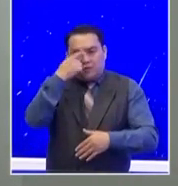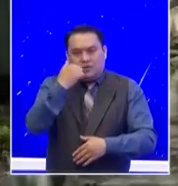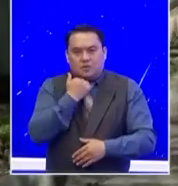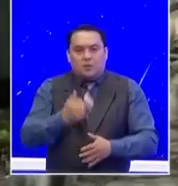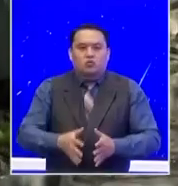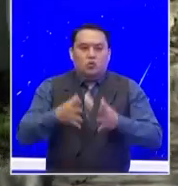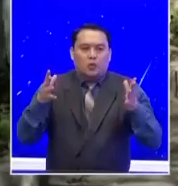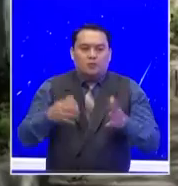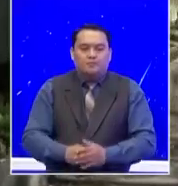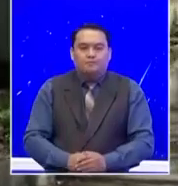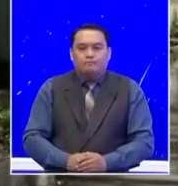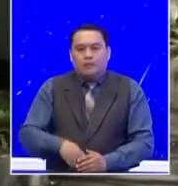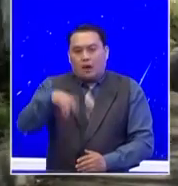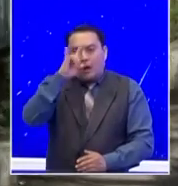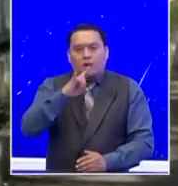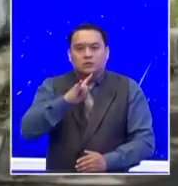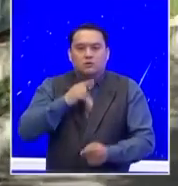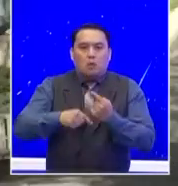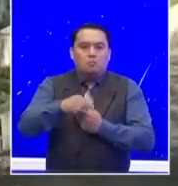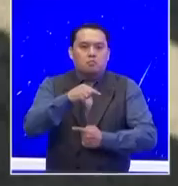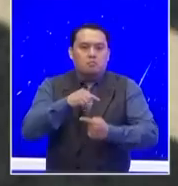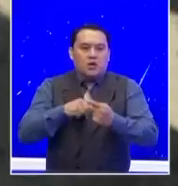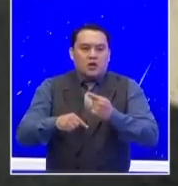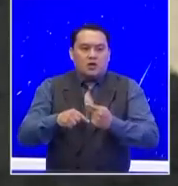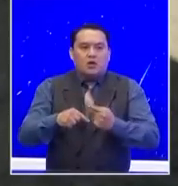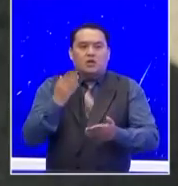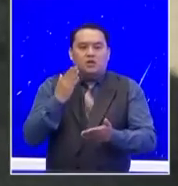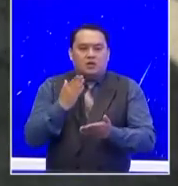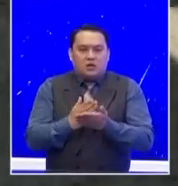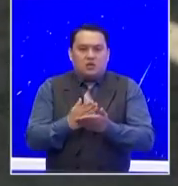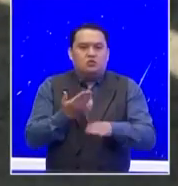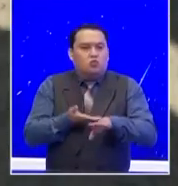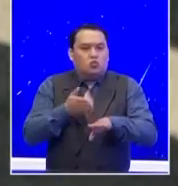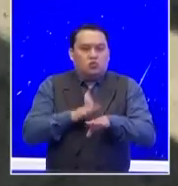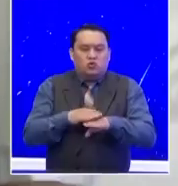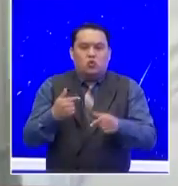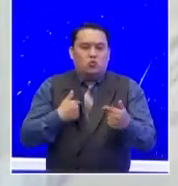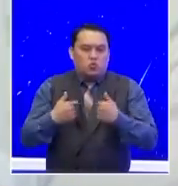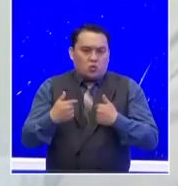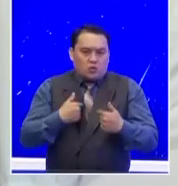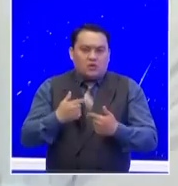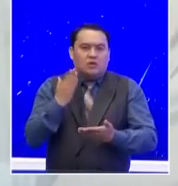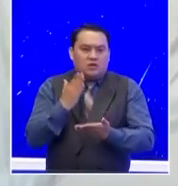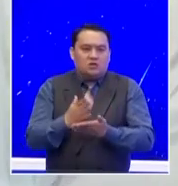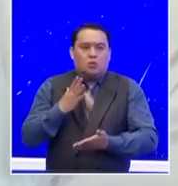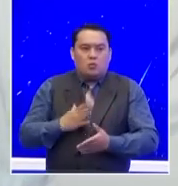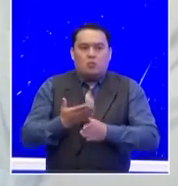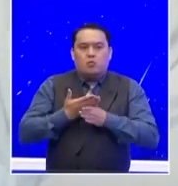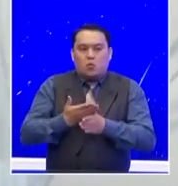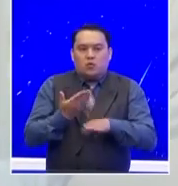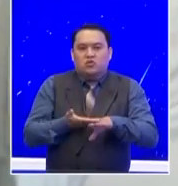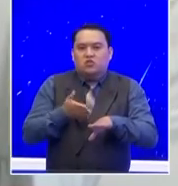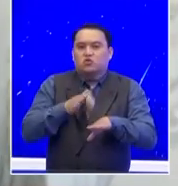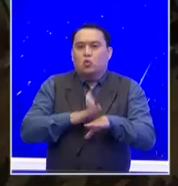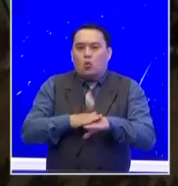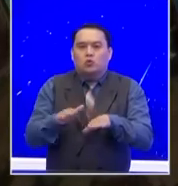спасибо. Казахстанские бизнесмены из-за пандемии тоже переживают не лучшие времена. Однако они приходят на помощь тем, кому сейчас сложнее. В